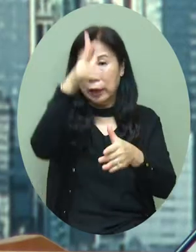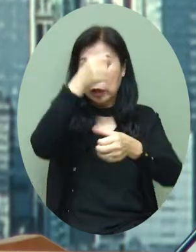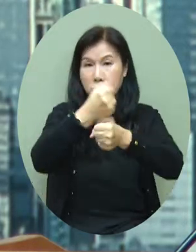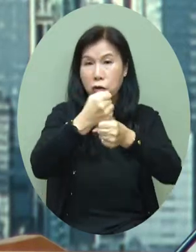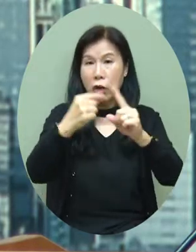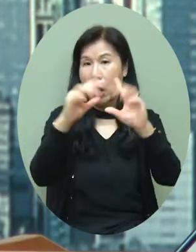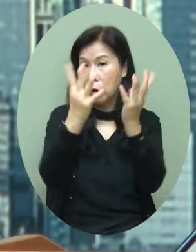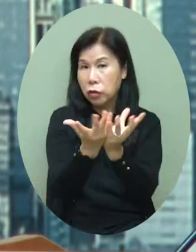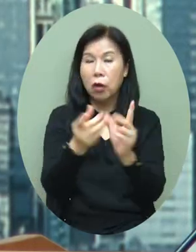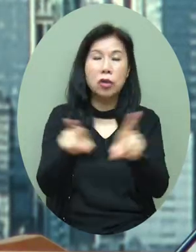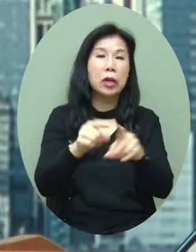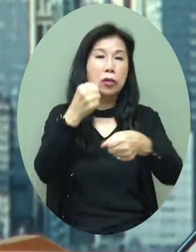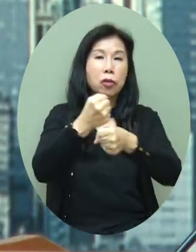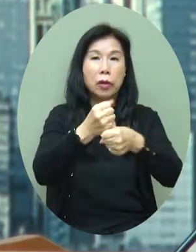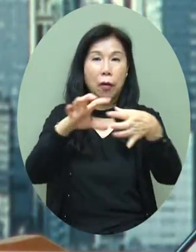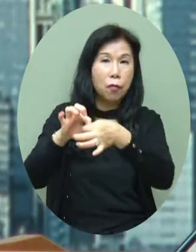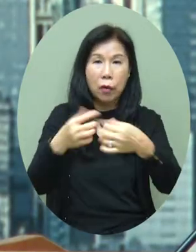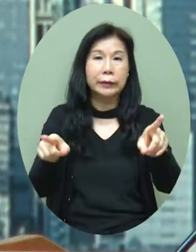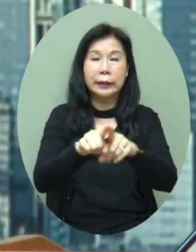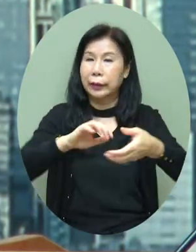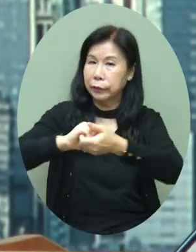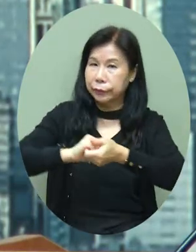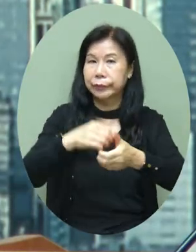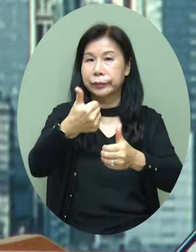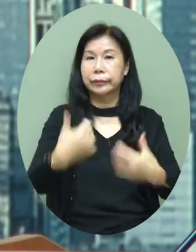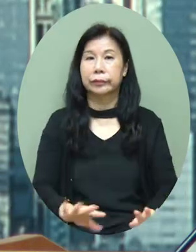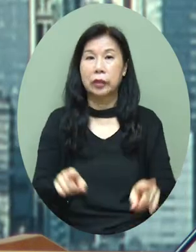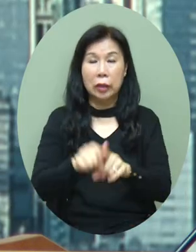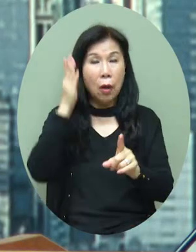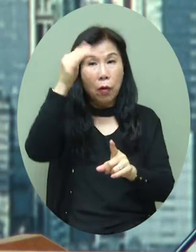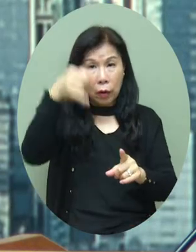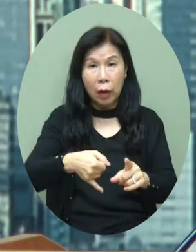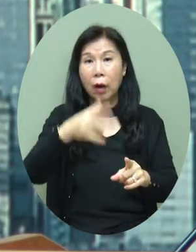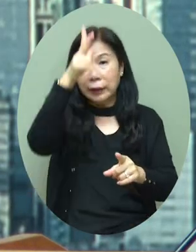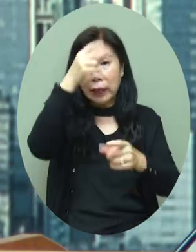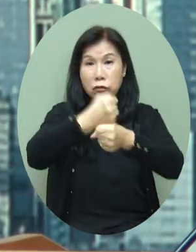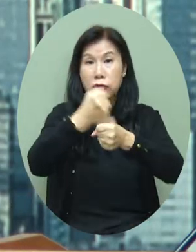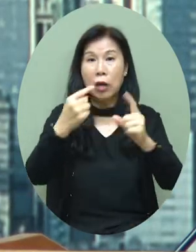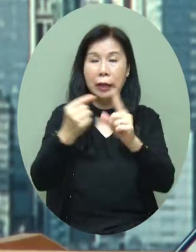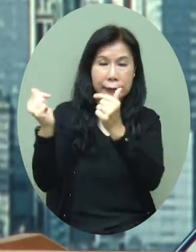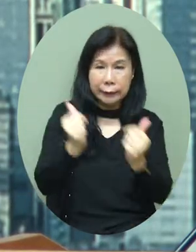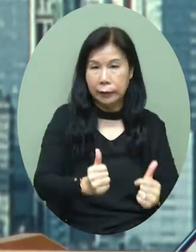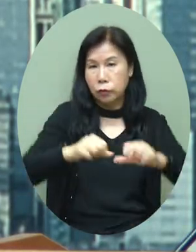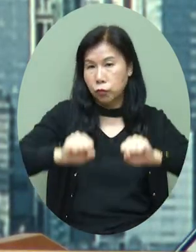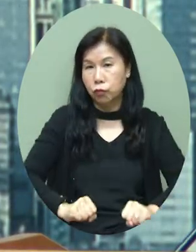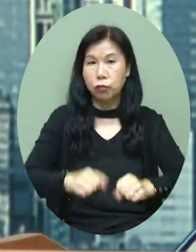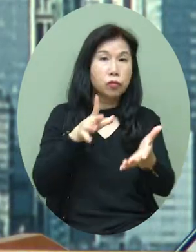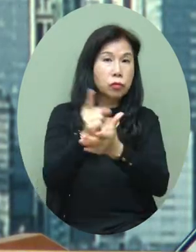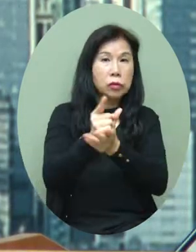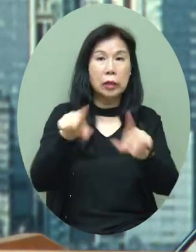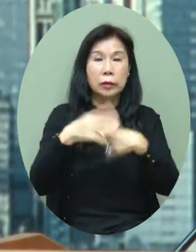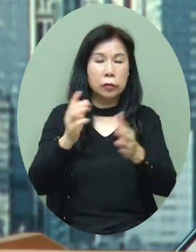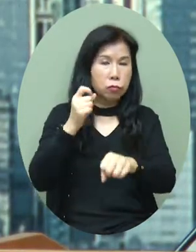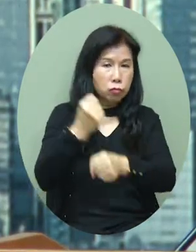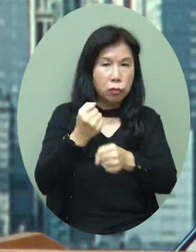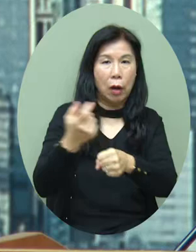團隊嘅工作關係同埋合作，亦都期望公務員團隊繼續秉持專業高